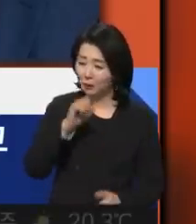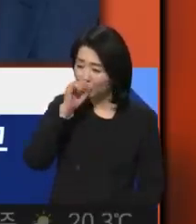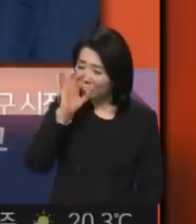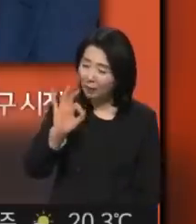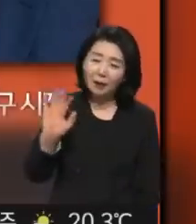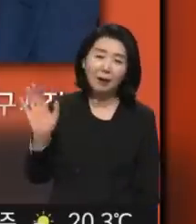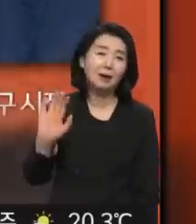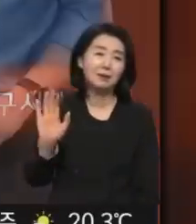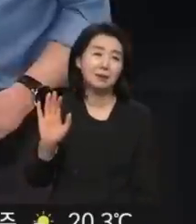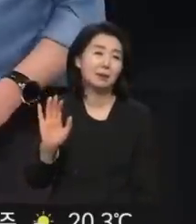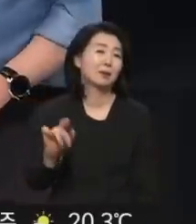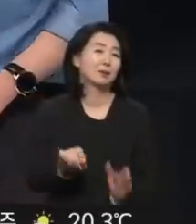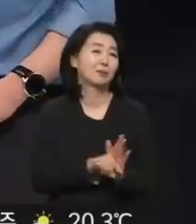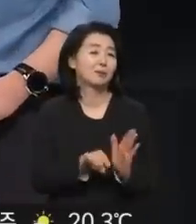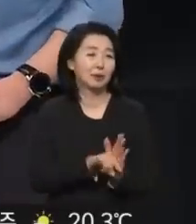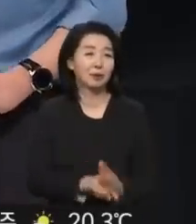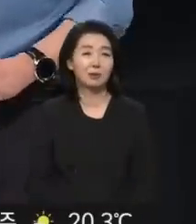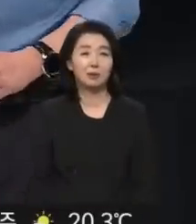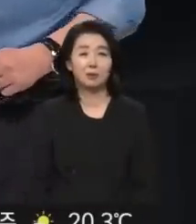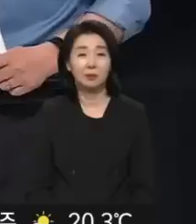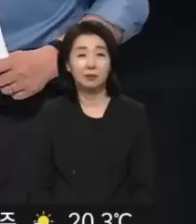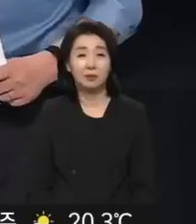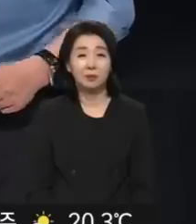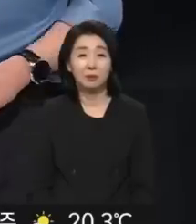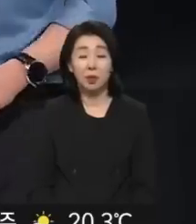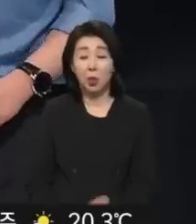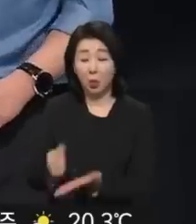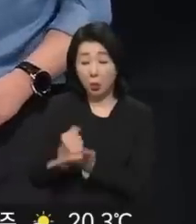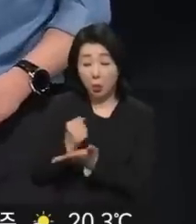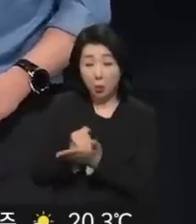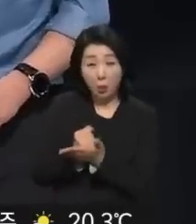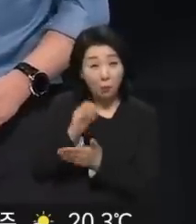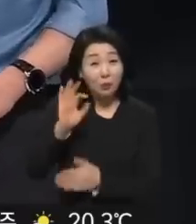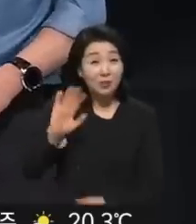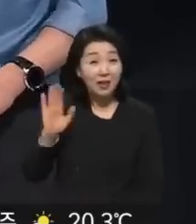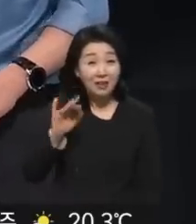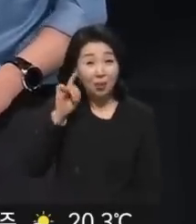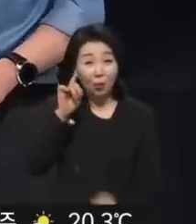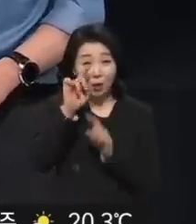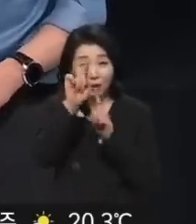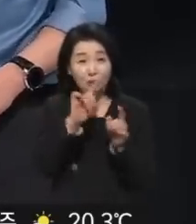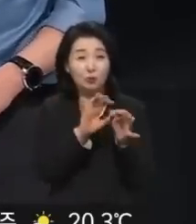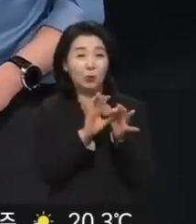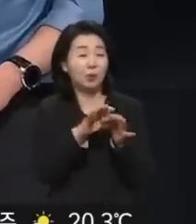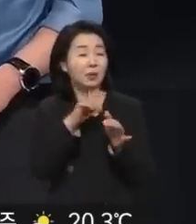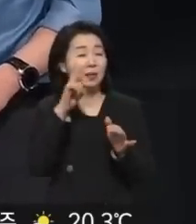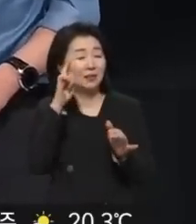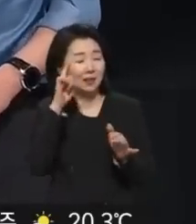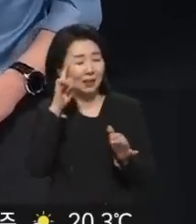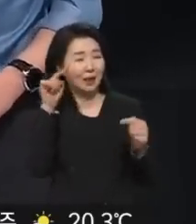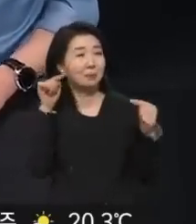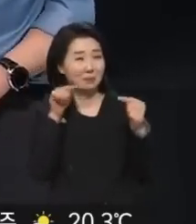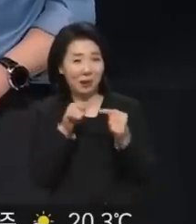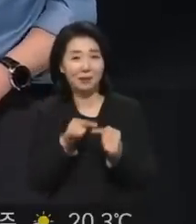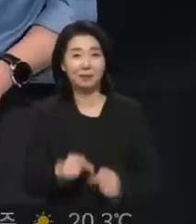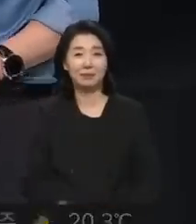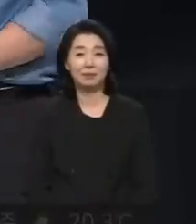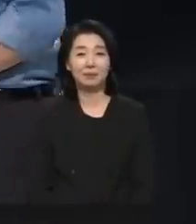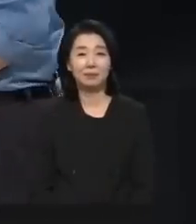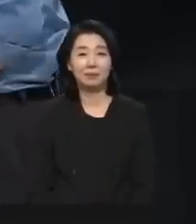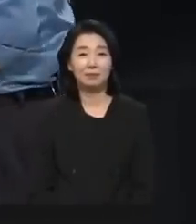이만. 이건 이간질이라고 보지 않겠죠. 이준석계의 생각도